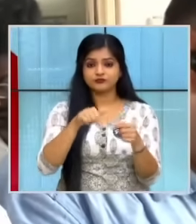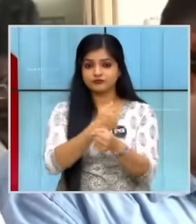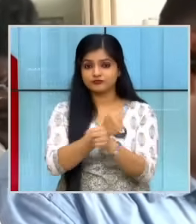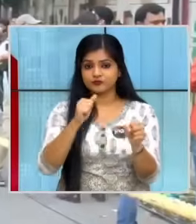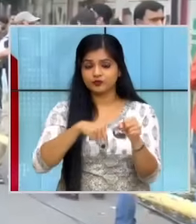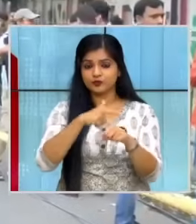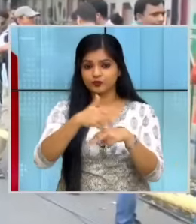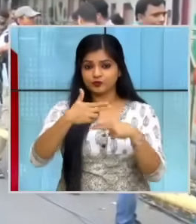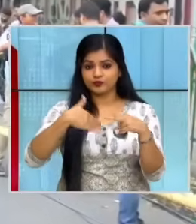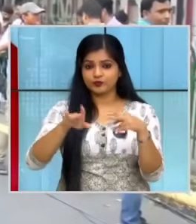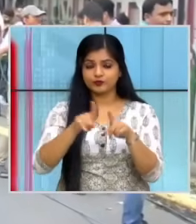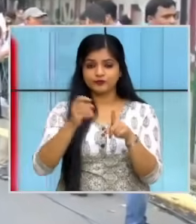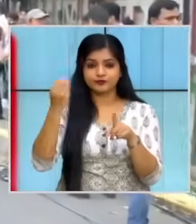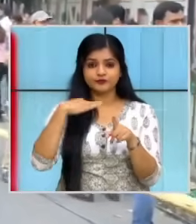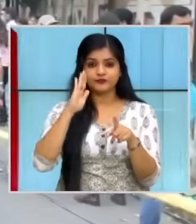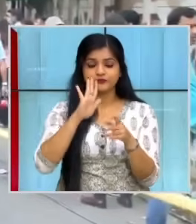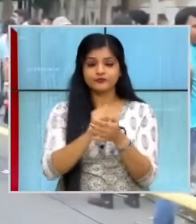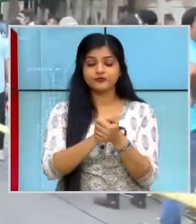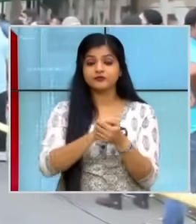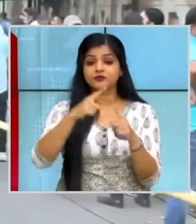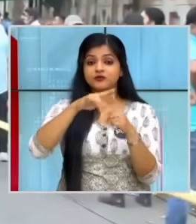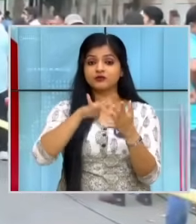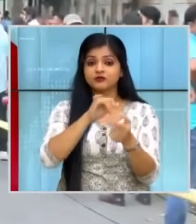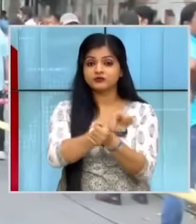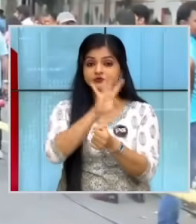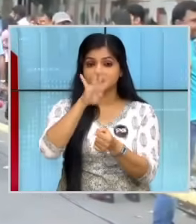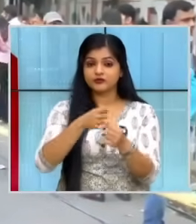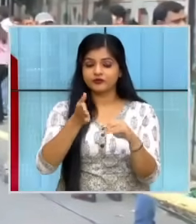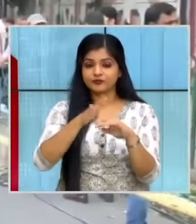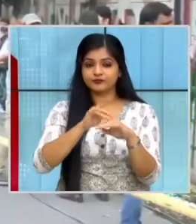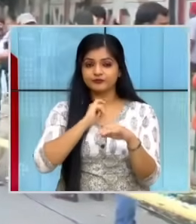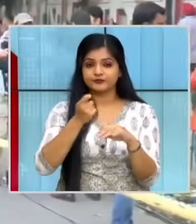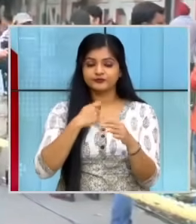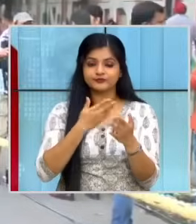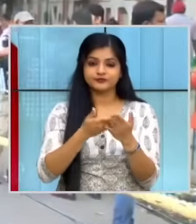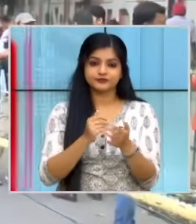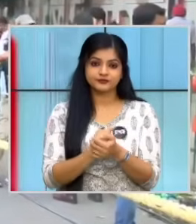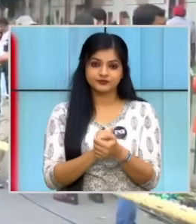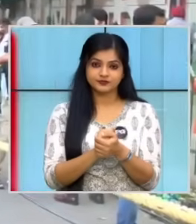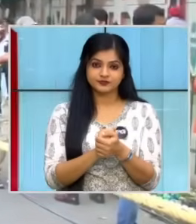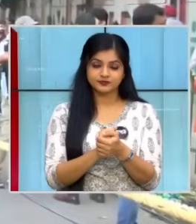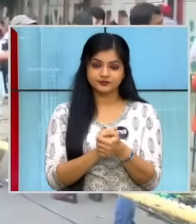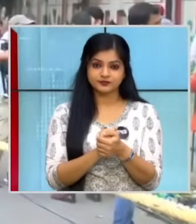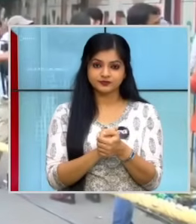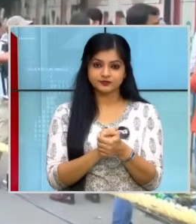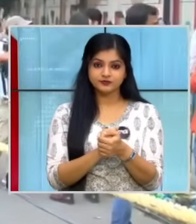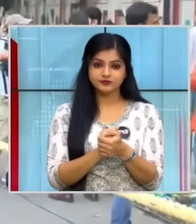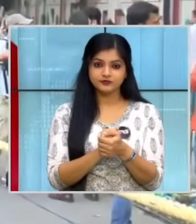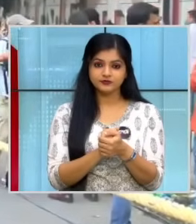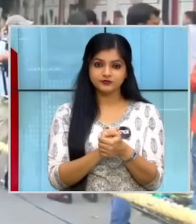അതുണ്ടാകും എന്നുള്ള വിവരങ്ങൾ കൂടി ലഭിക്കുന്നുണ്ട്. തിഹാർ ജയിലിന് മുൻപിൽ നിന്നും ക്യാമറമാൻ മോഹൻ കുമാറിനോടൊപ്പം ആർ അച്യുതൻ, 24